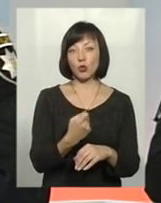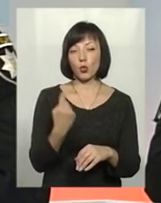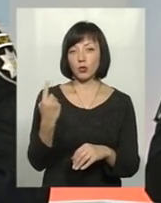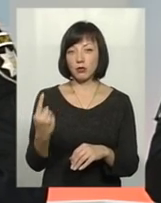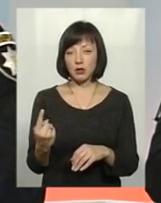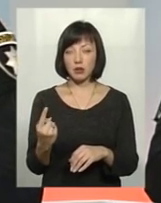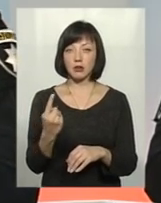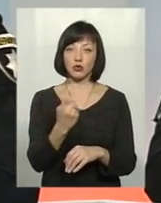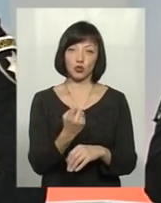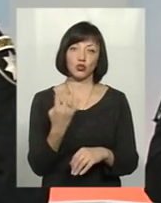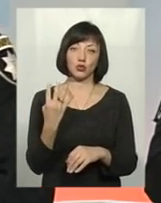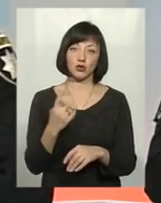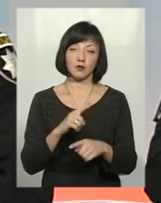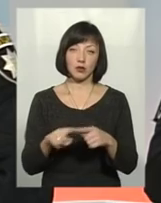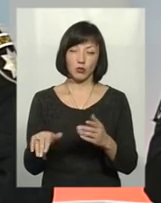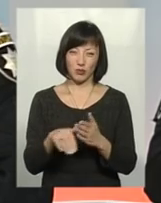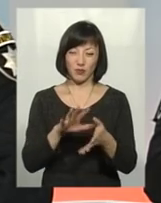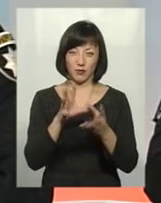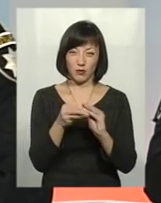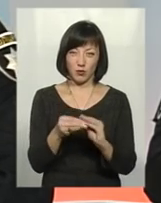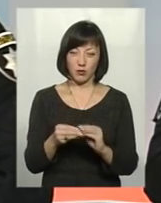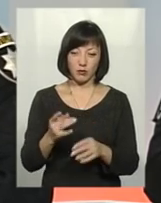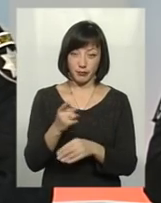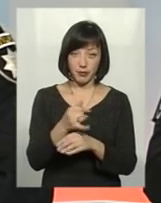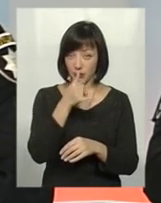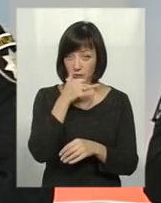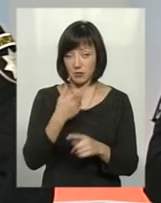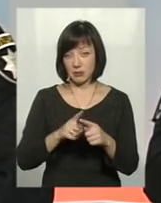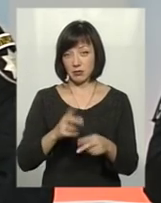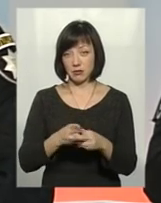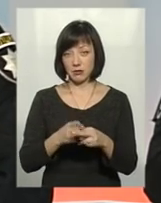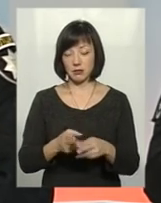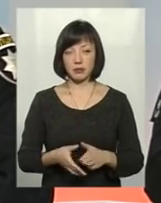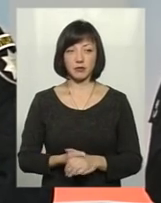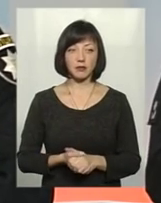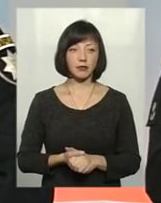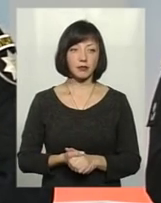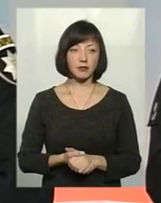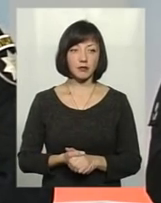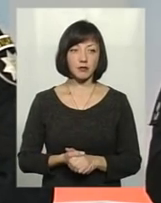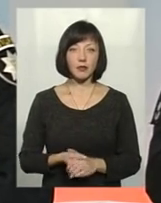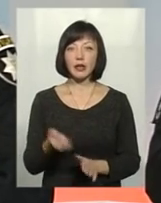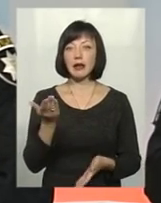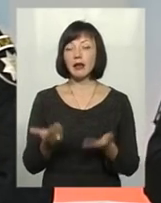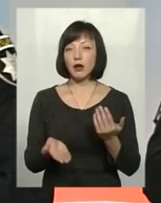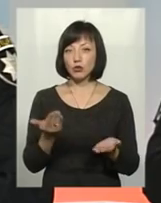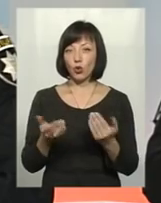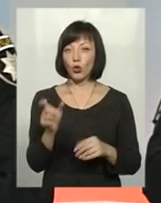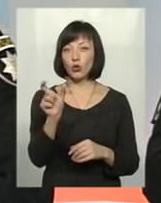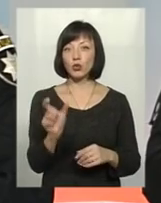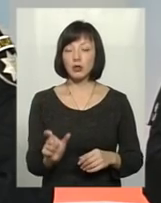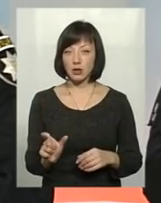і швидка допомога, зазвичай. Тому якщо